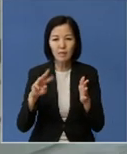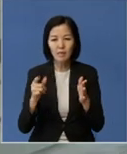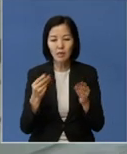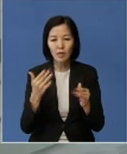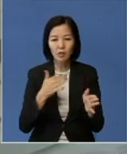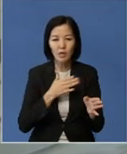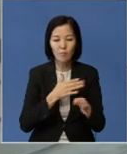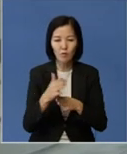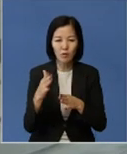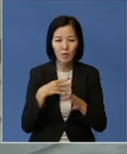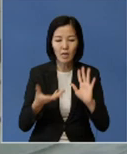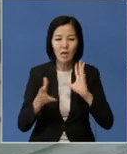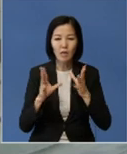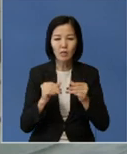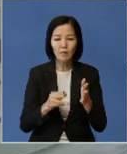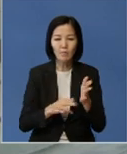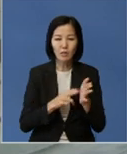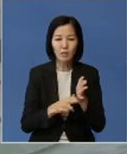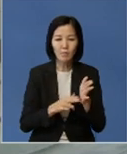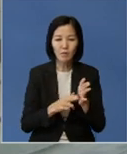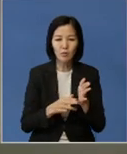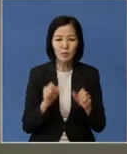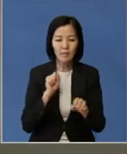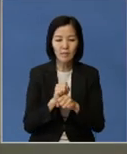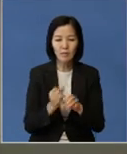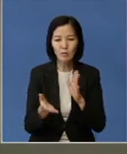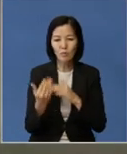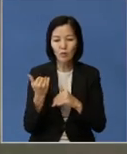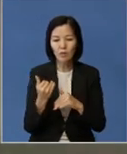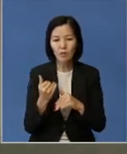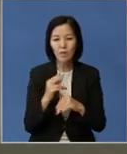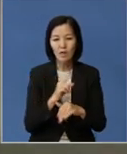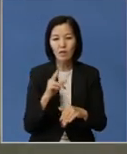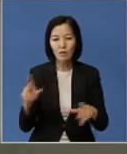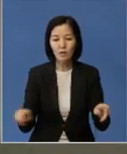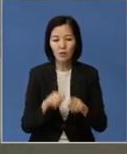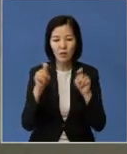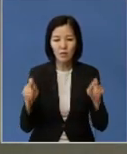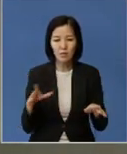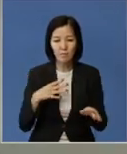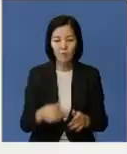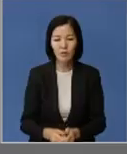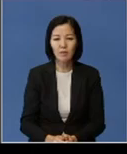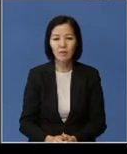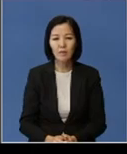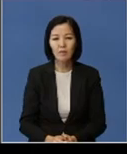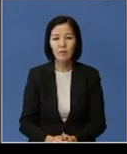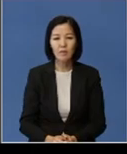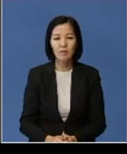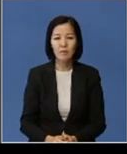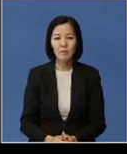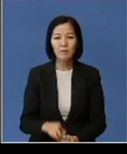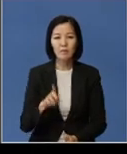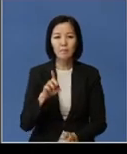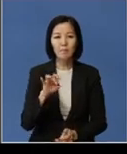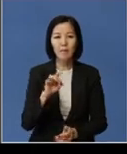қаражат жұмсалған. Жалпы теміржол станциясы өткен жылдың 42 айында ғана пайдалануға берілген еді. Бразилияның